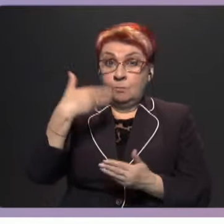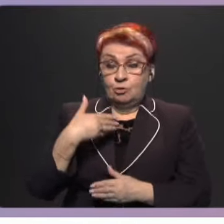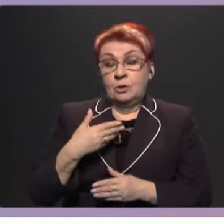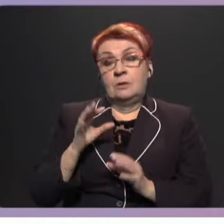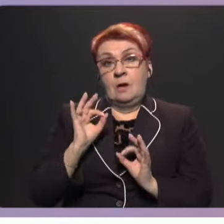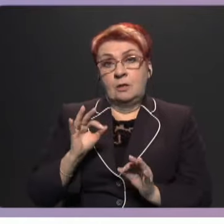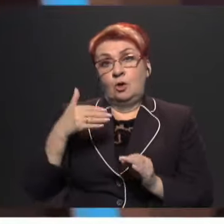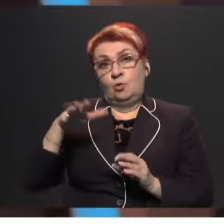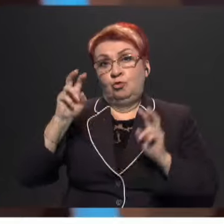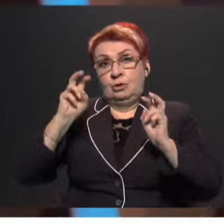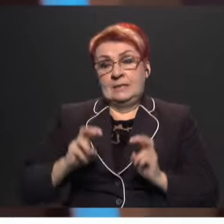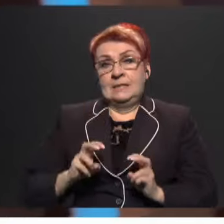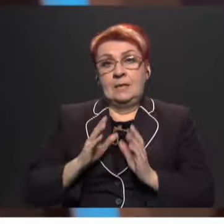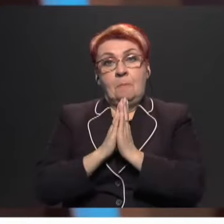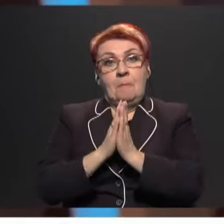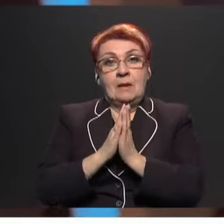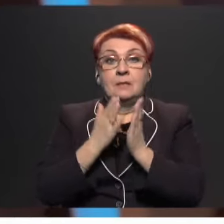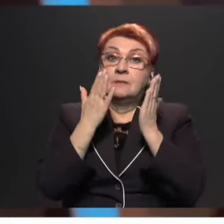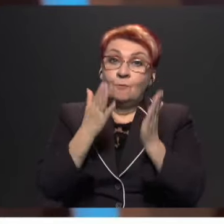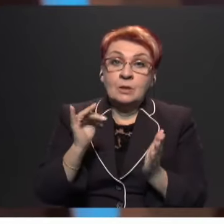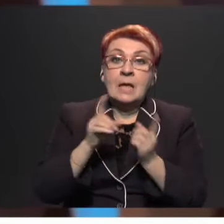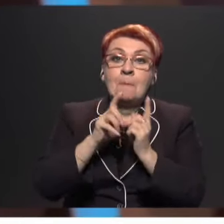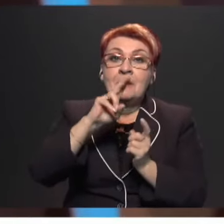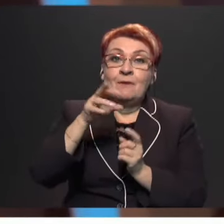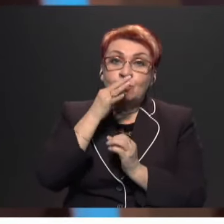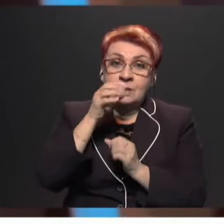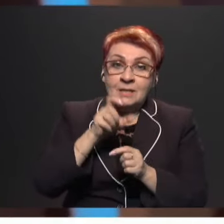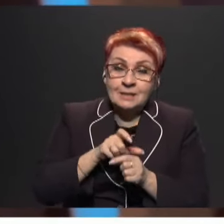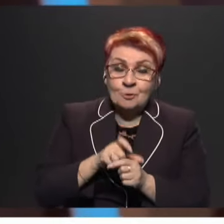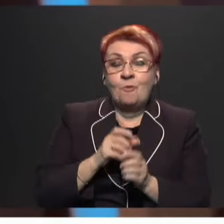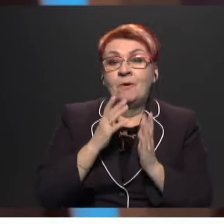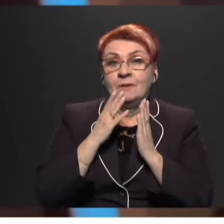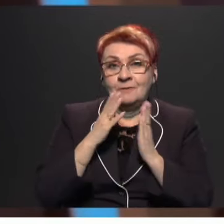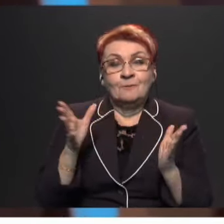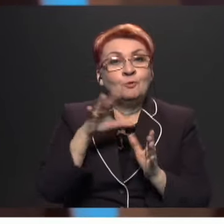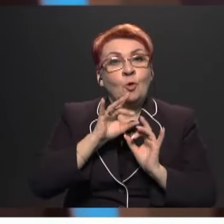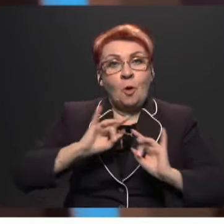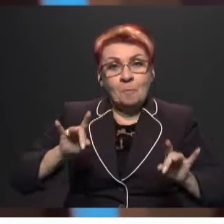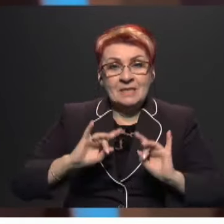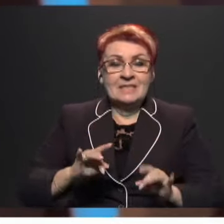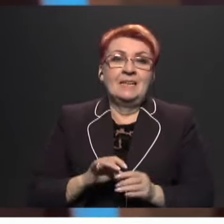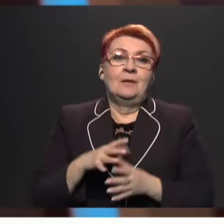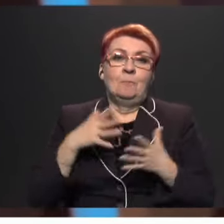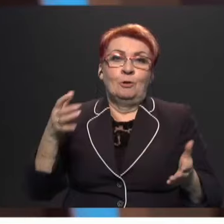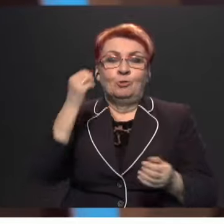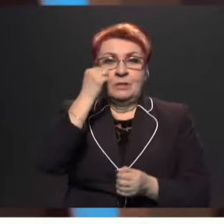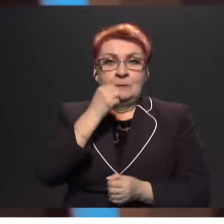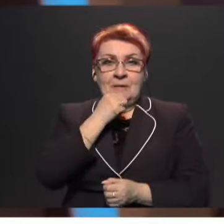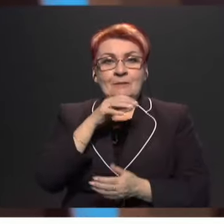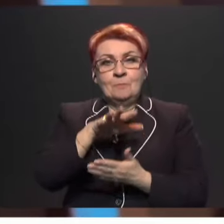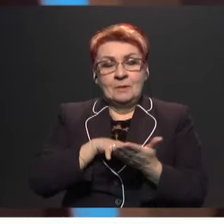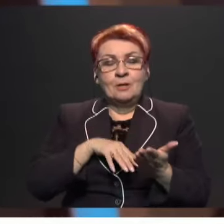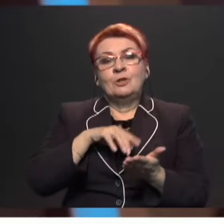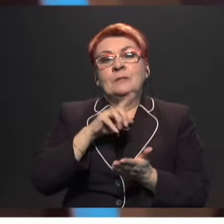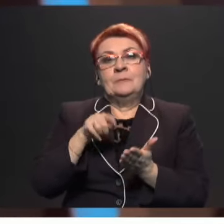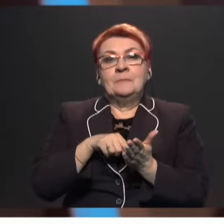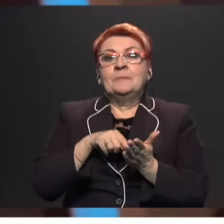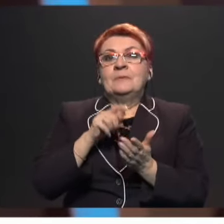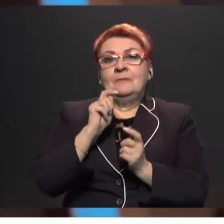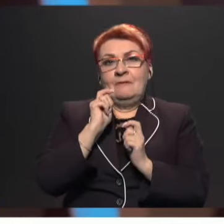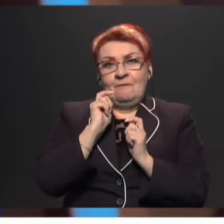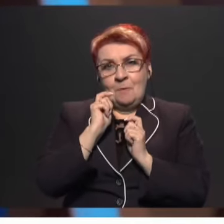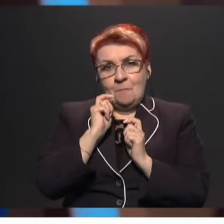конечно, лучше сидя помолиться. Спасибо большое. Все просто. Все наряду. Спасибо большое. Я продолжаю задавать вопросы со странички